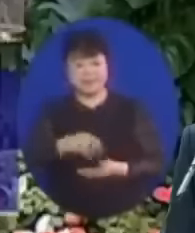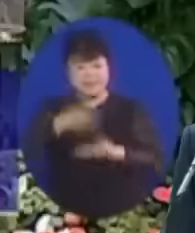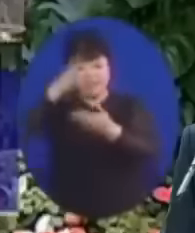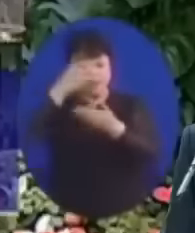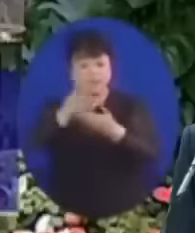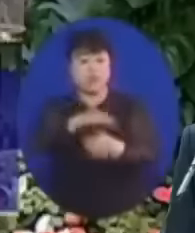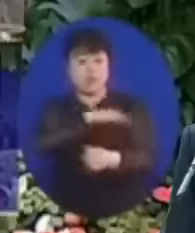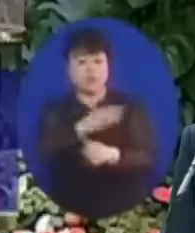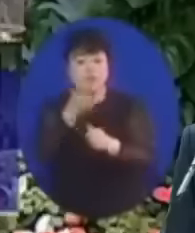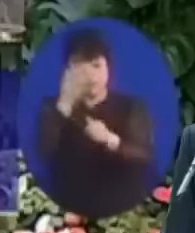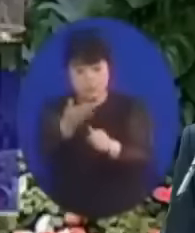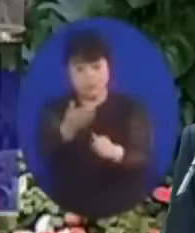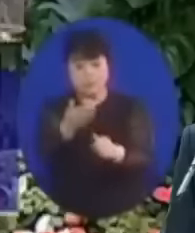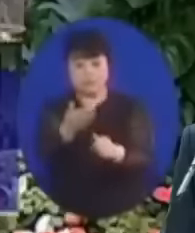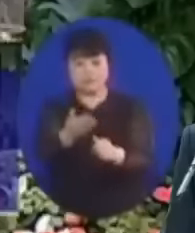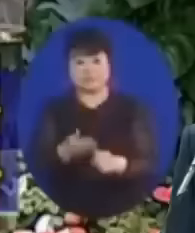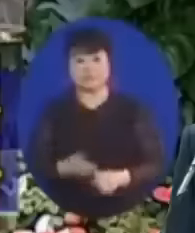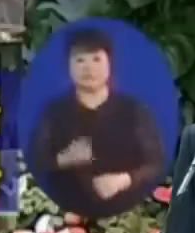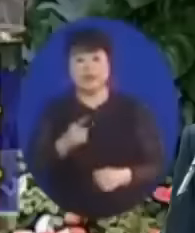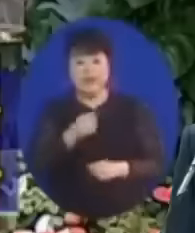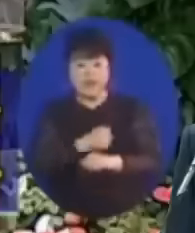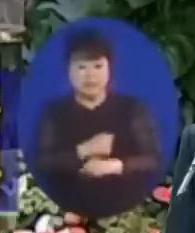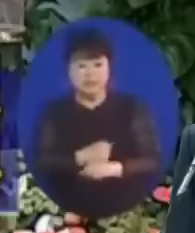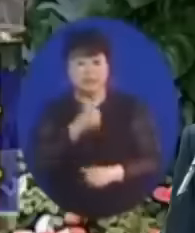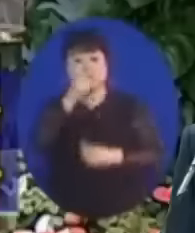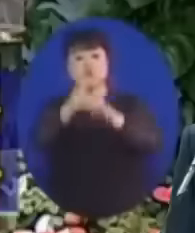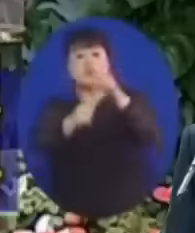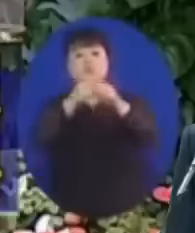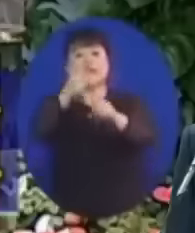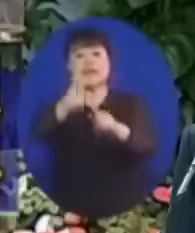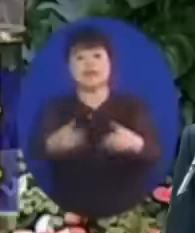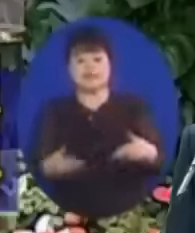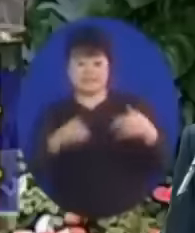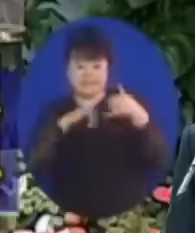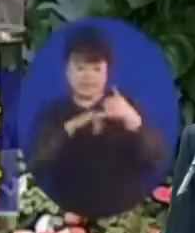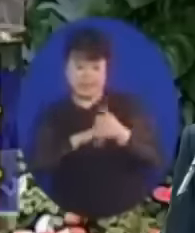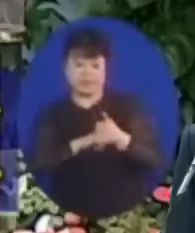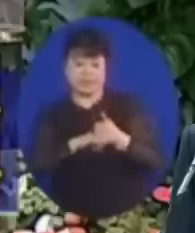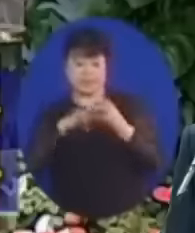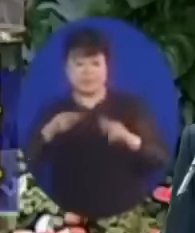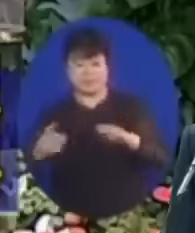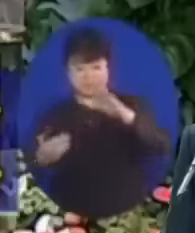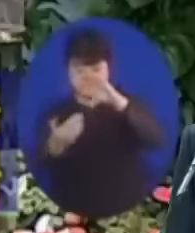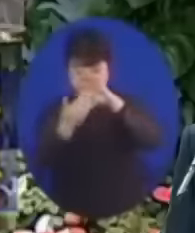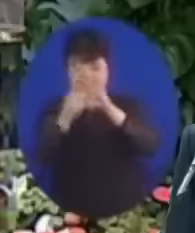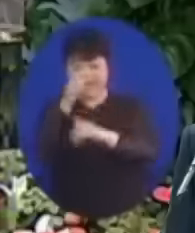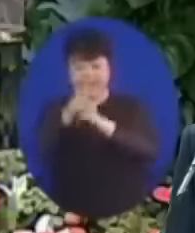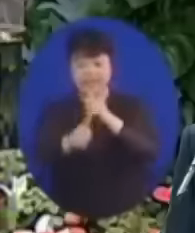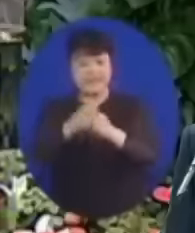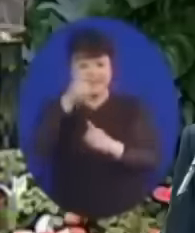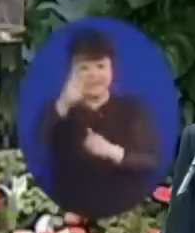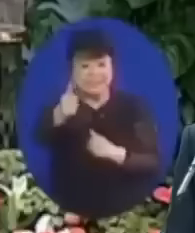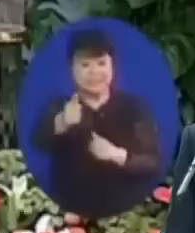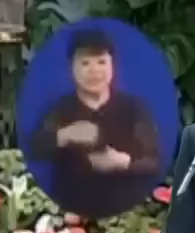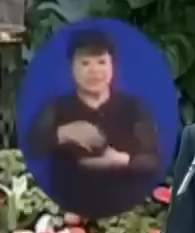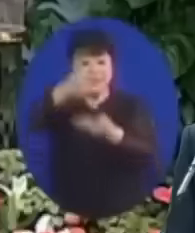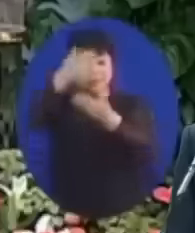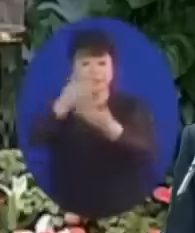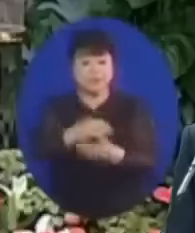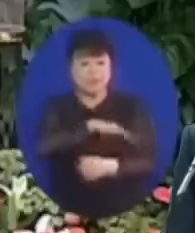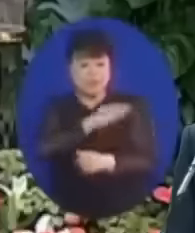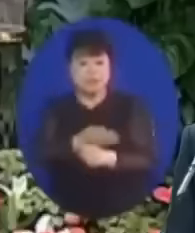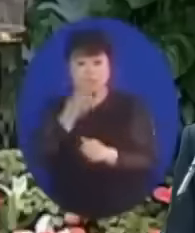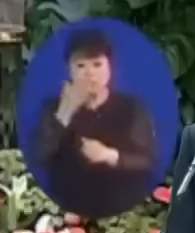재물을 얻을 능력을 주셨음이라. 이같이 하시면 내 조상들에게 맹세하신 언약을 오늘같이 이루려 하십니다. 하나님은 우리에게 재물을 얻을